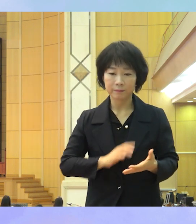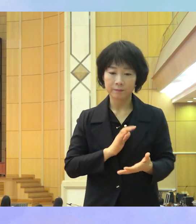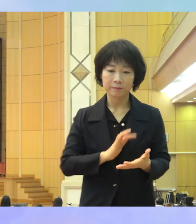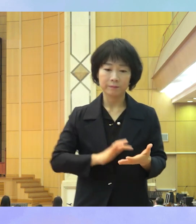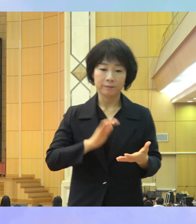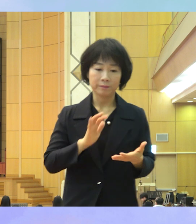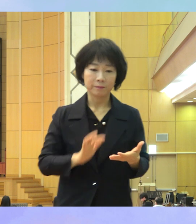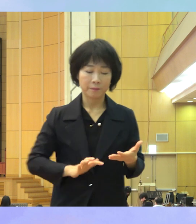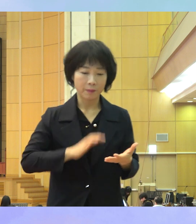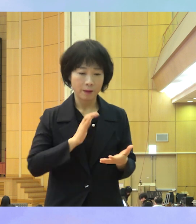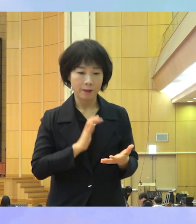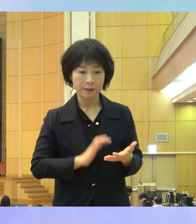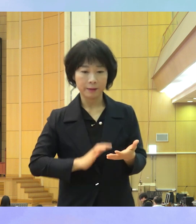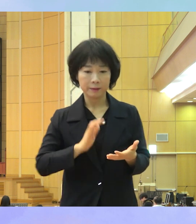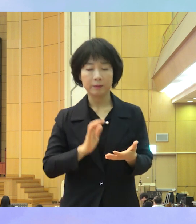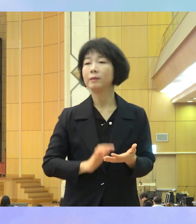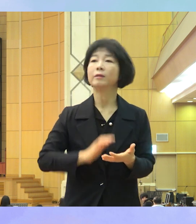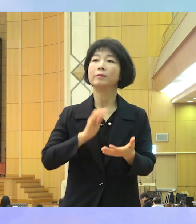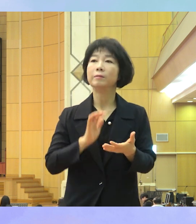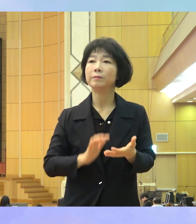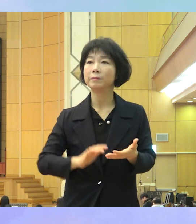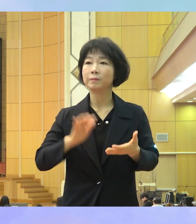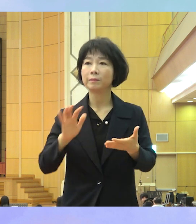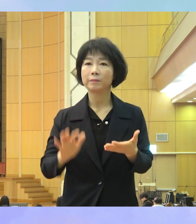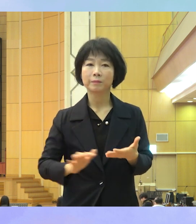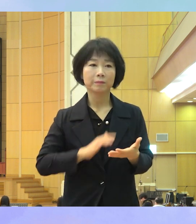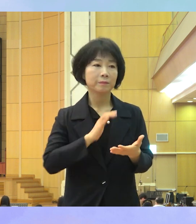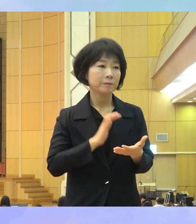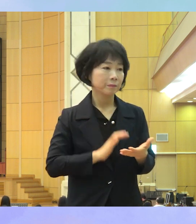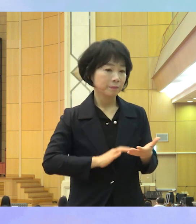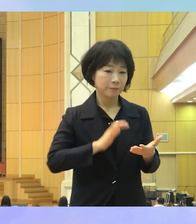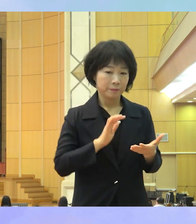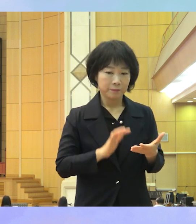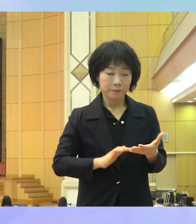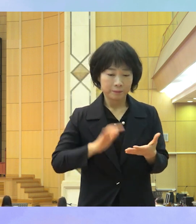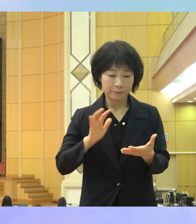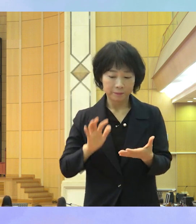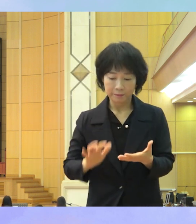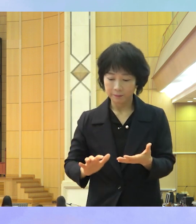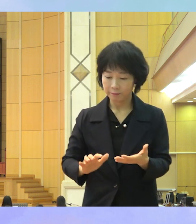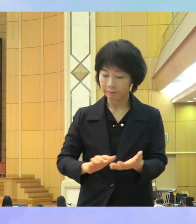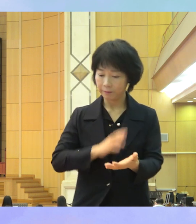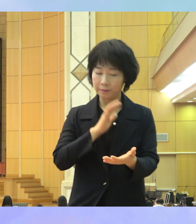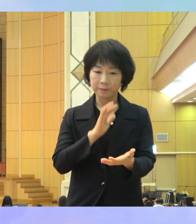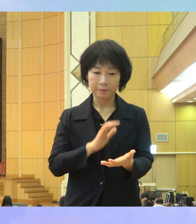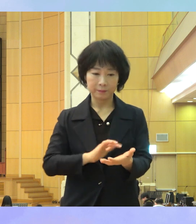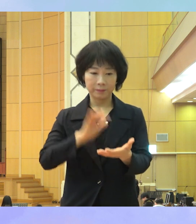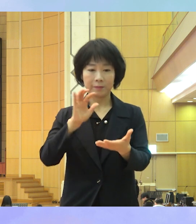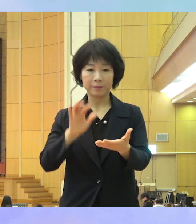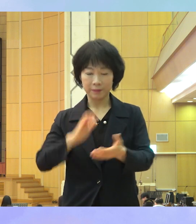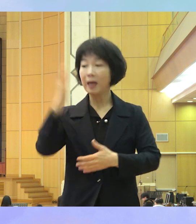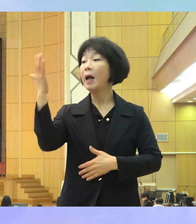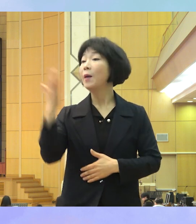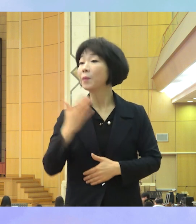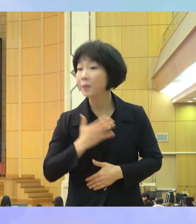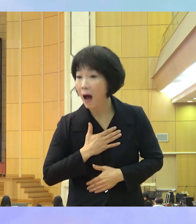시간이여 박수치며 주님을 높여 찬양하시겠습니다. 나의 등 뒤에서,